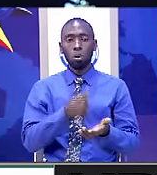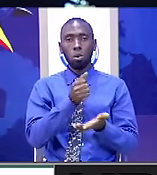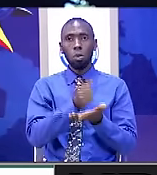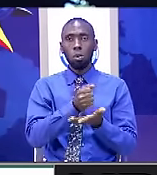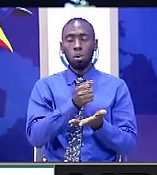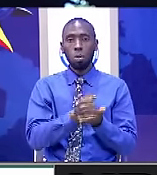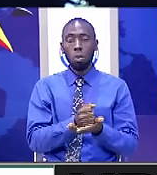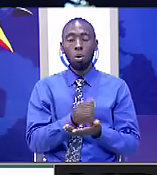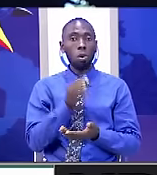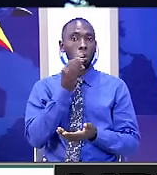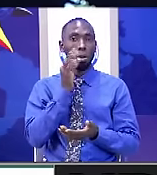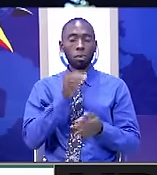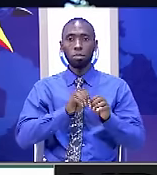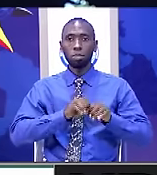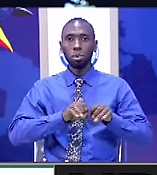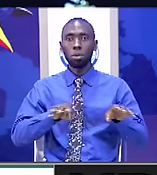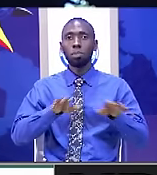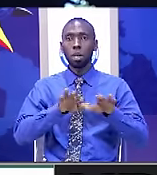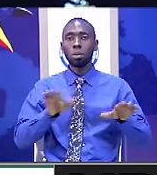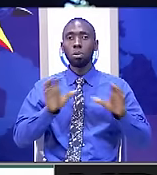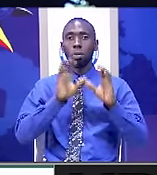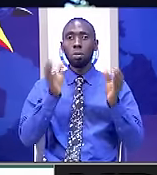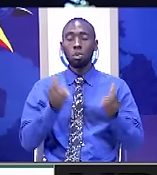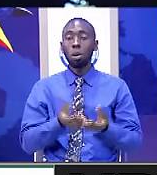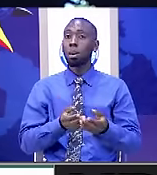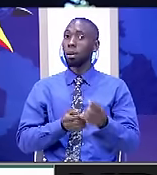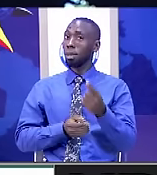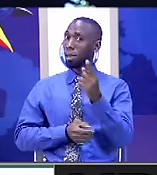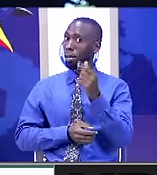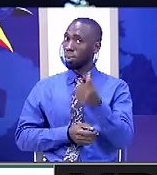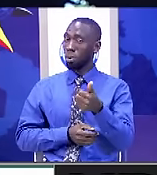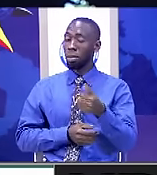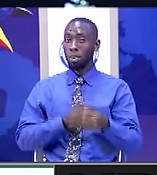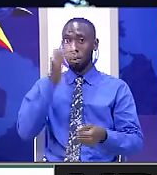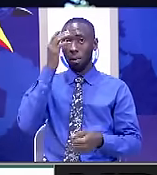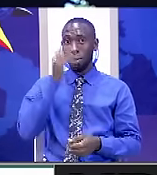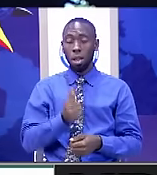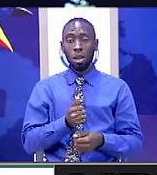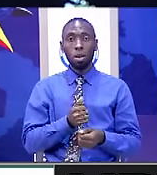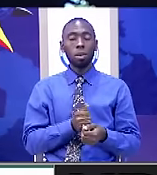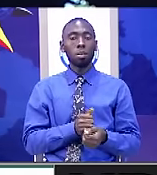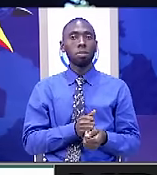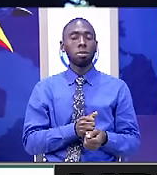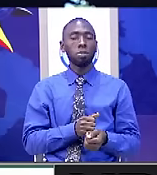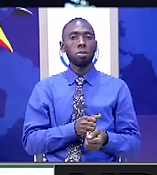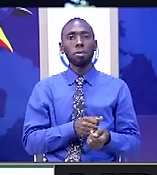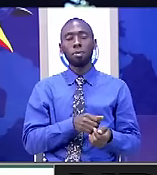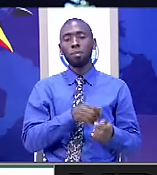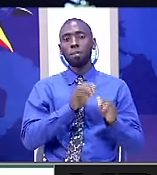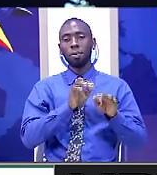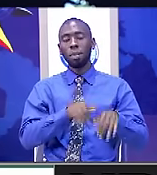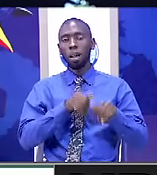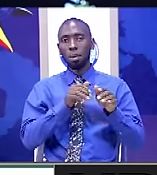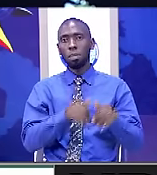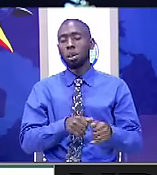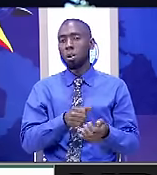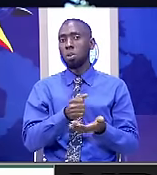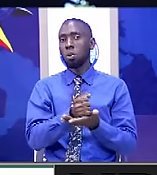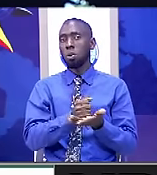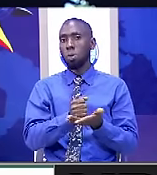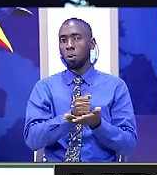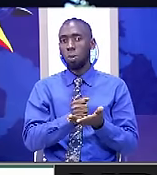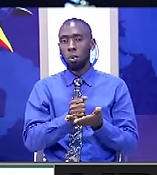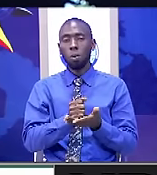kkubo ttuufu kubanga emmwanyi eziva mu balimi zeeyongeredde ddala. Mu mwezi ogwa November omwaka